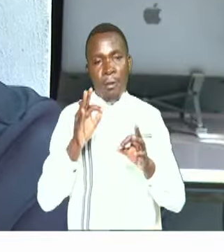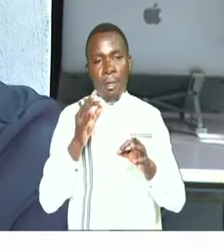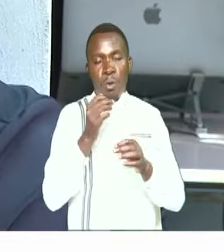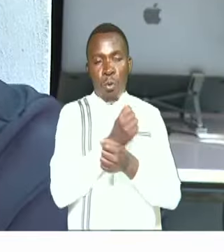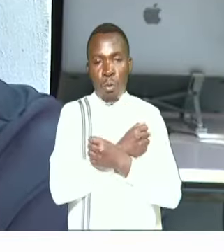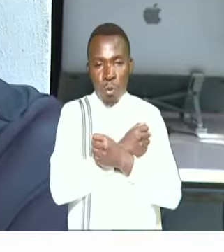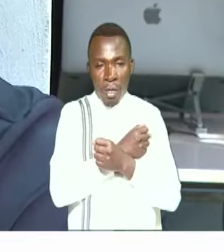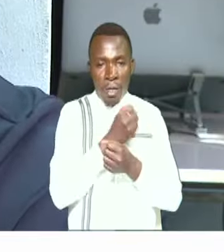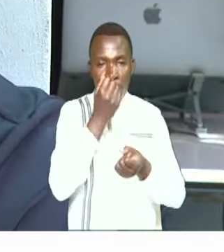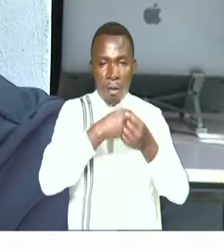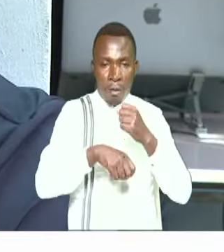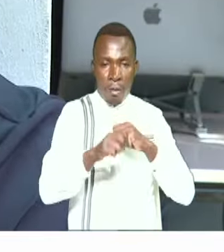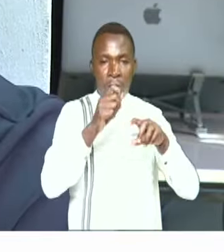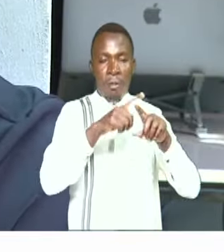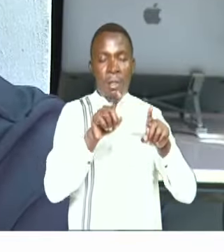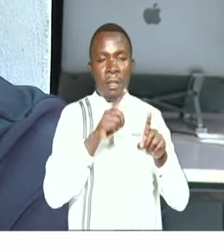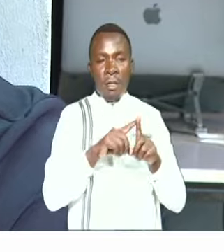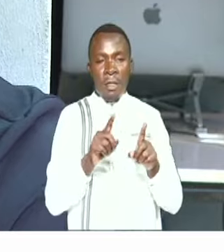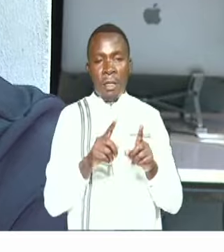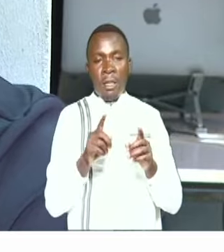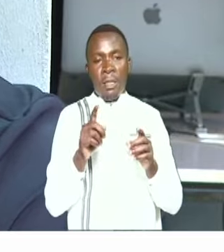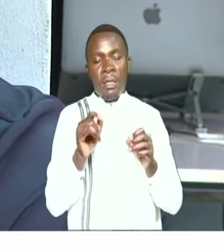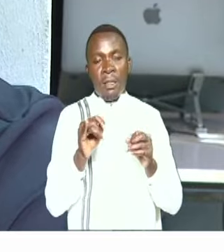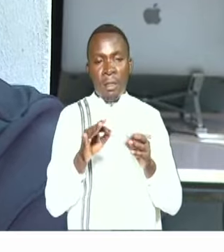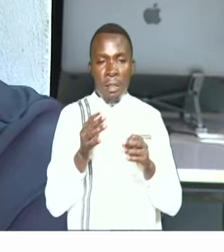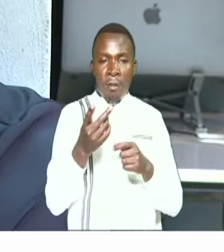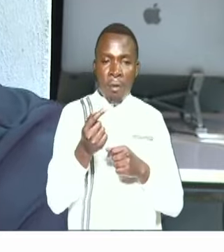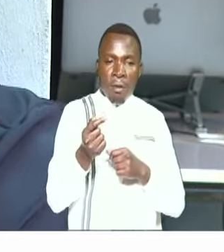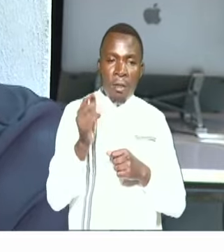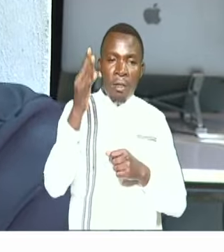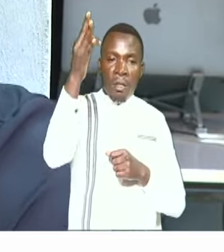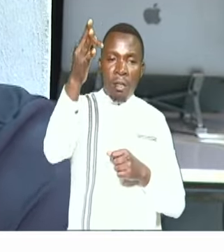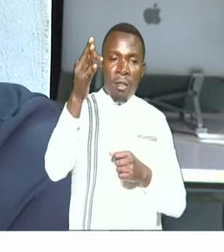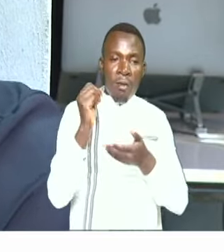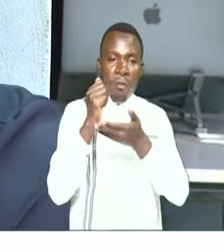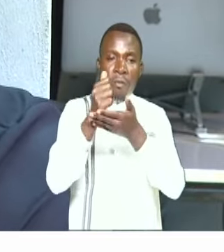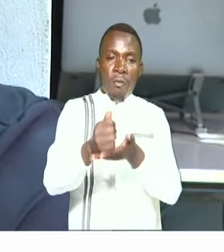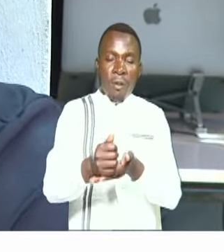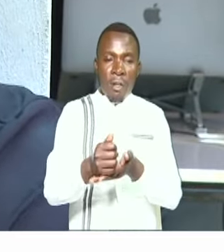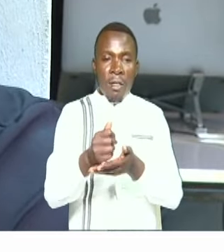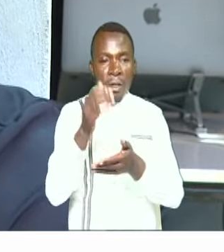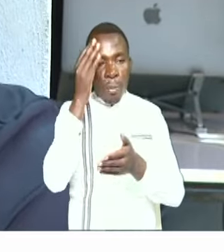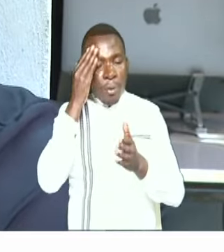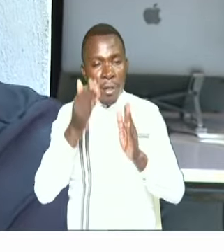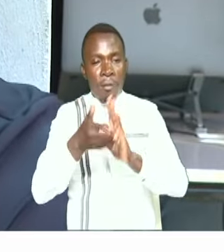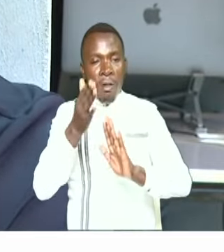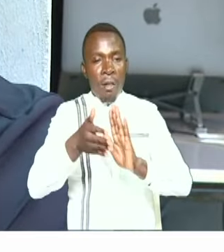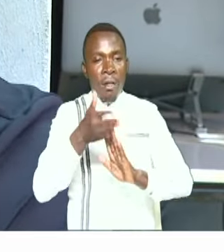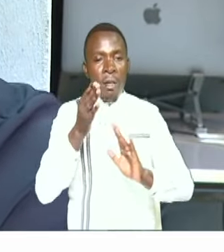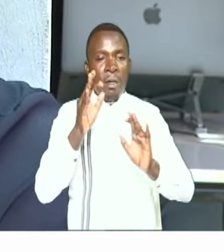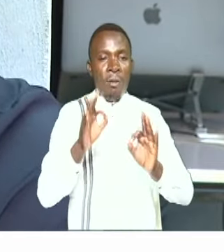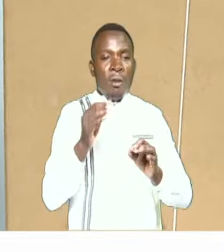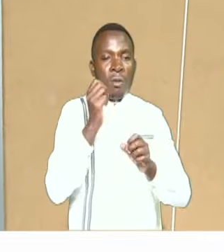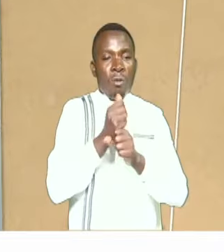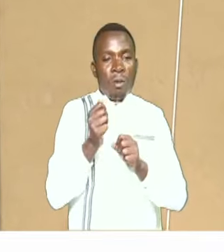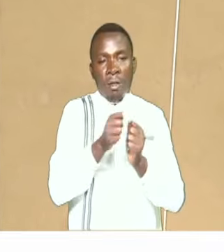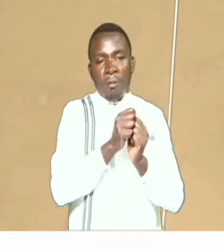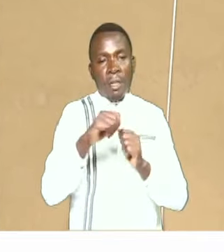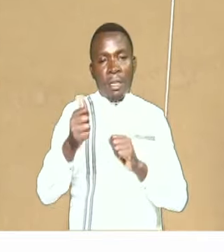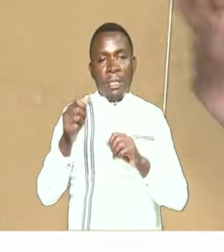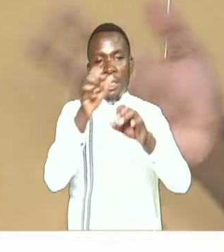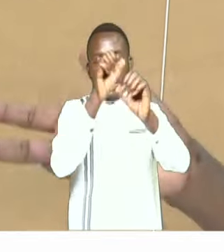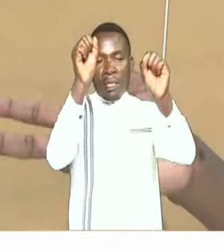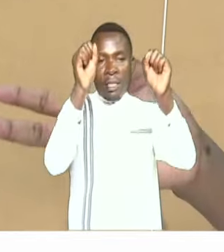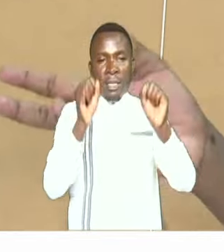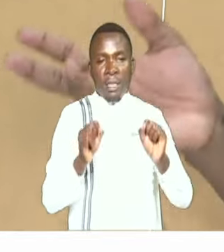event rero aya mafaranga azatuma twa ekiseretinga umuvuduko kuko dufite turimo turakora izo sisiteme zindi ndetse n'izo poroje